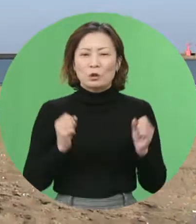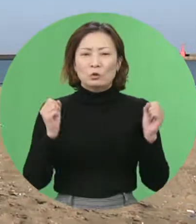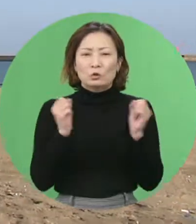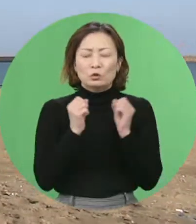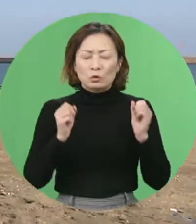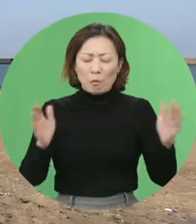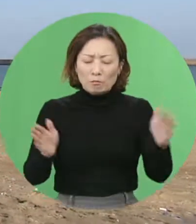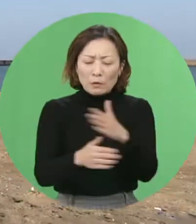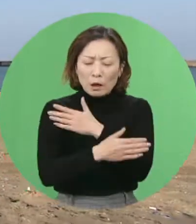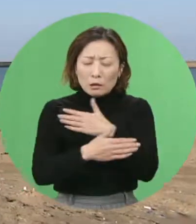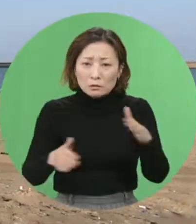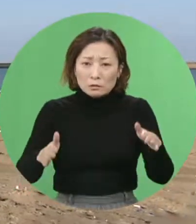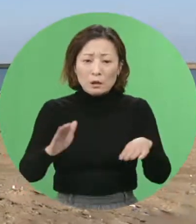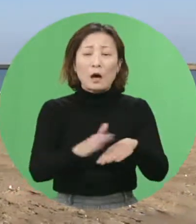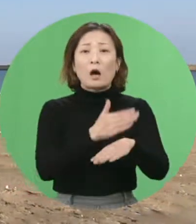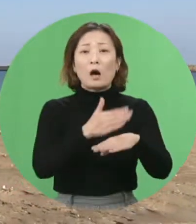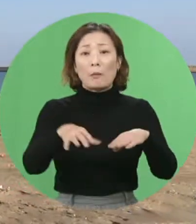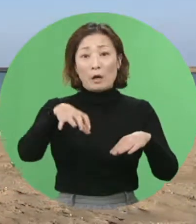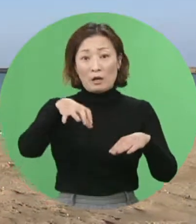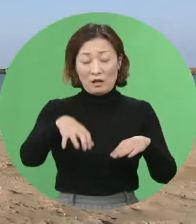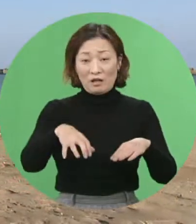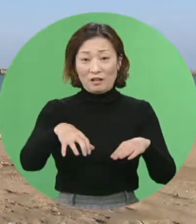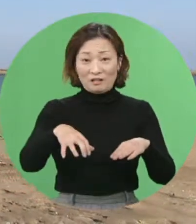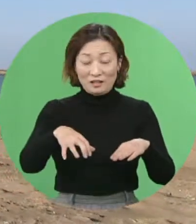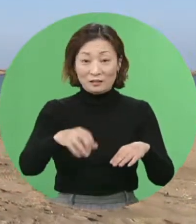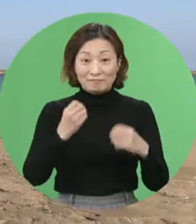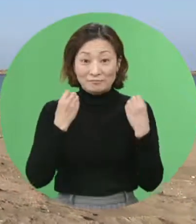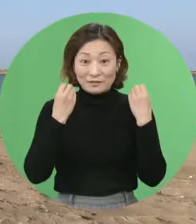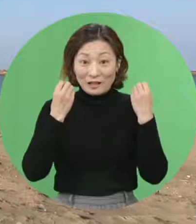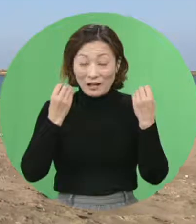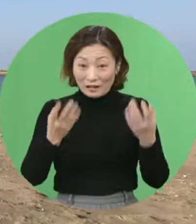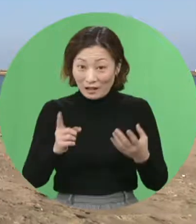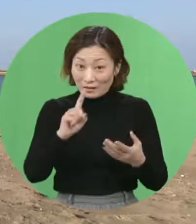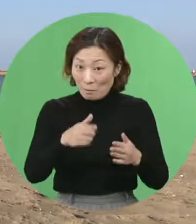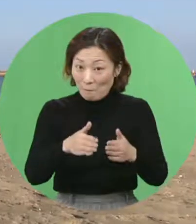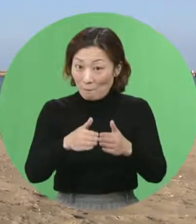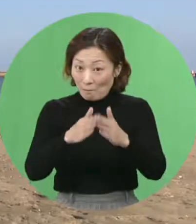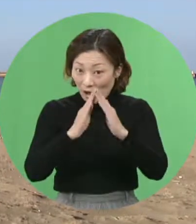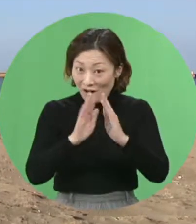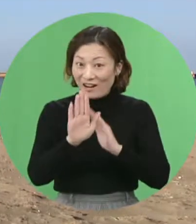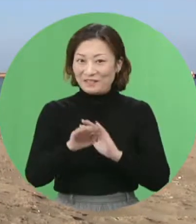冬の殺風景な海岸に彩りが添えられました。